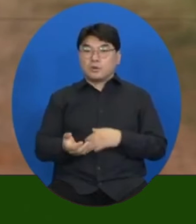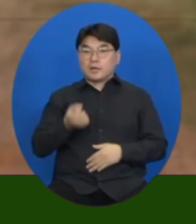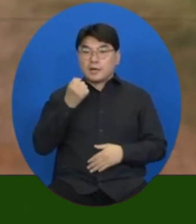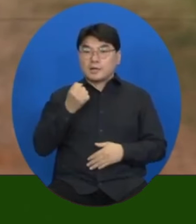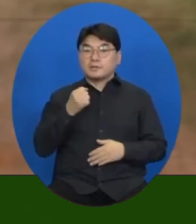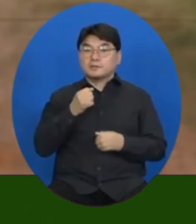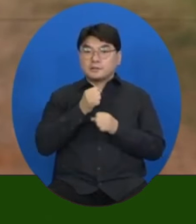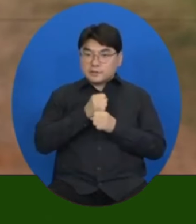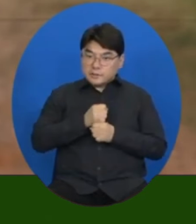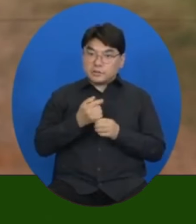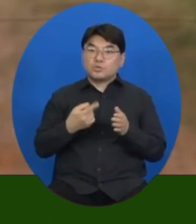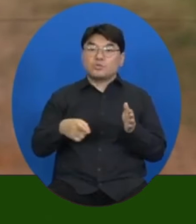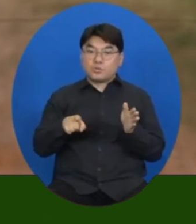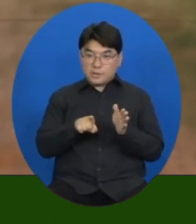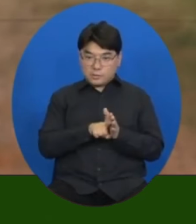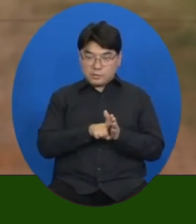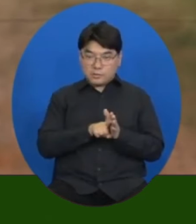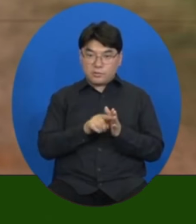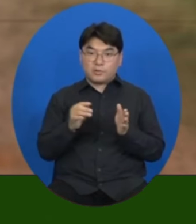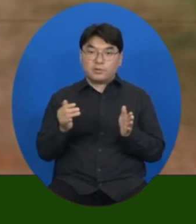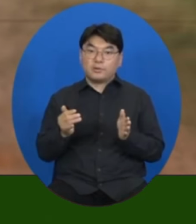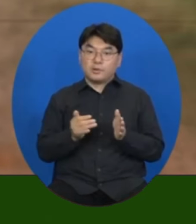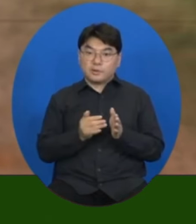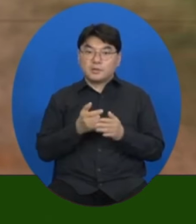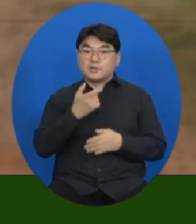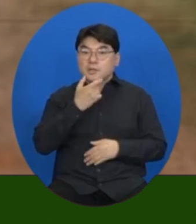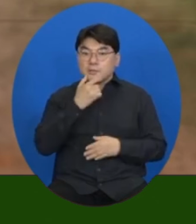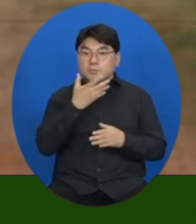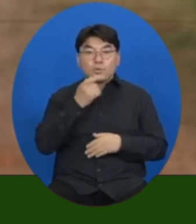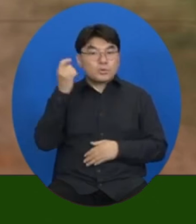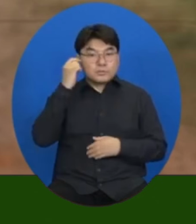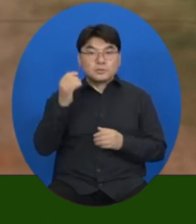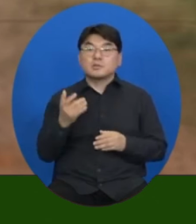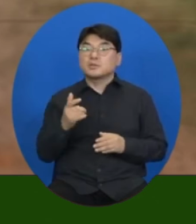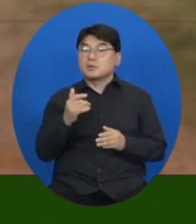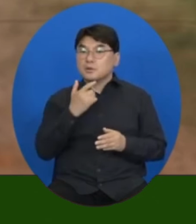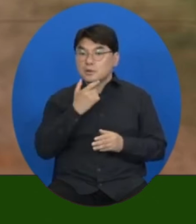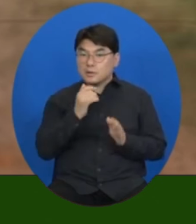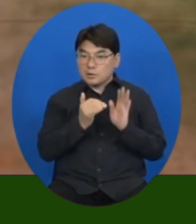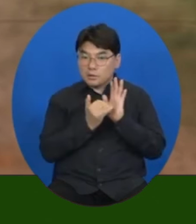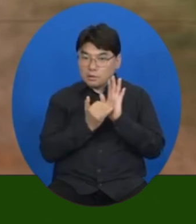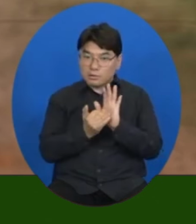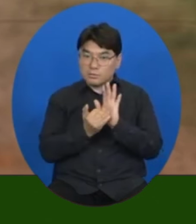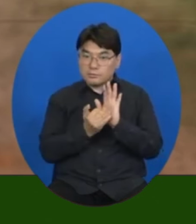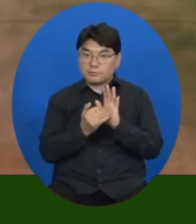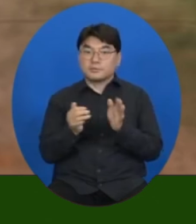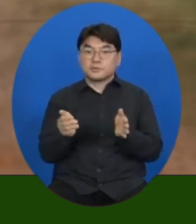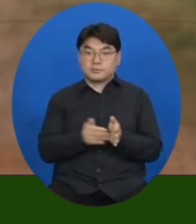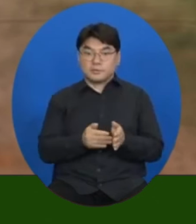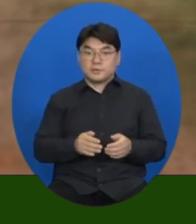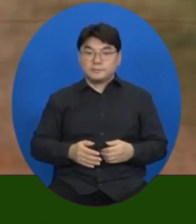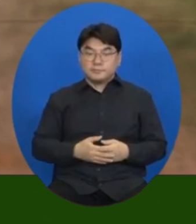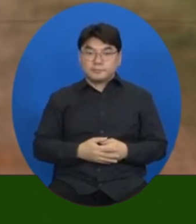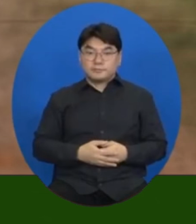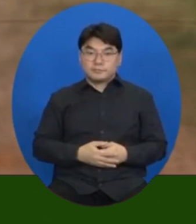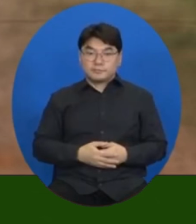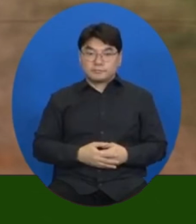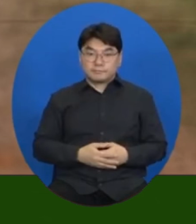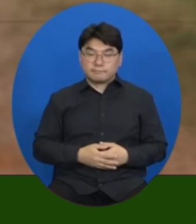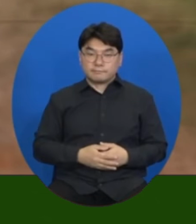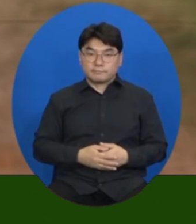권력을 자신의 인생의 모퉁이 돌로 삼은 사람들이에요 그래서 이들이 받아들이지 않게 되는 겁니다